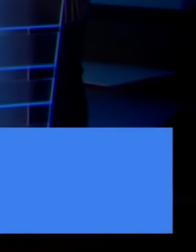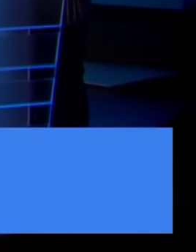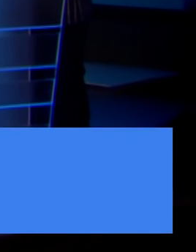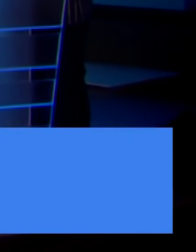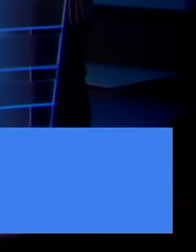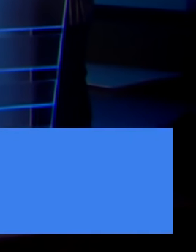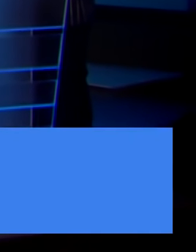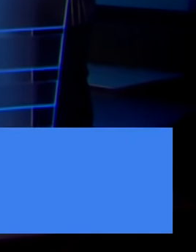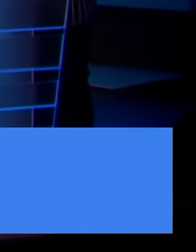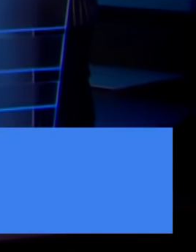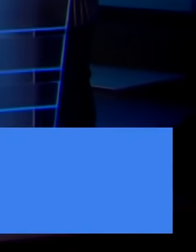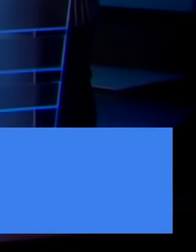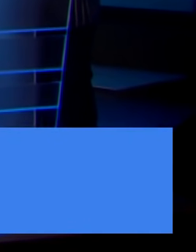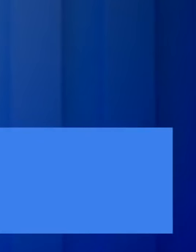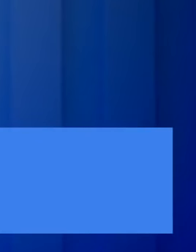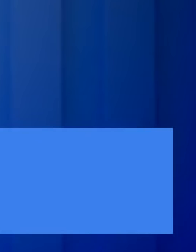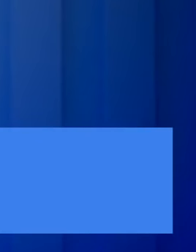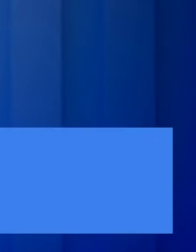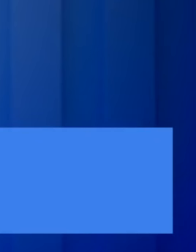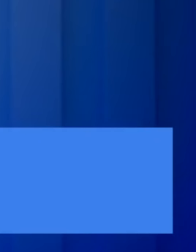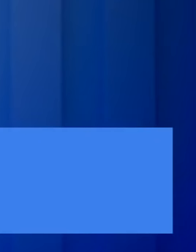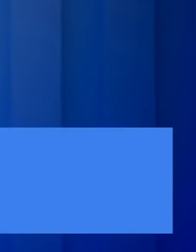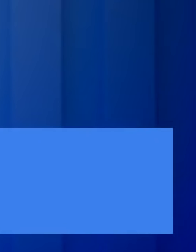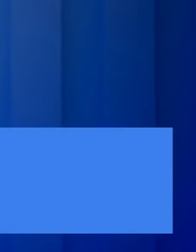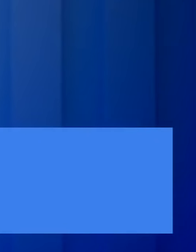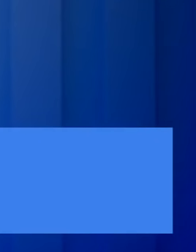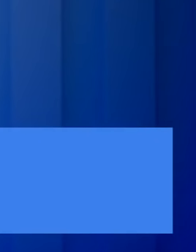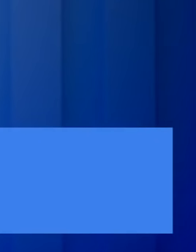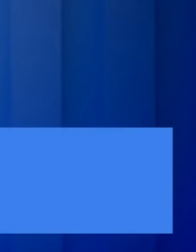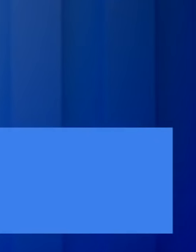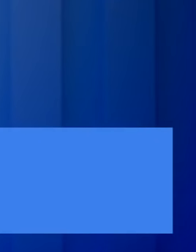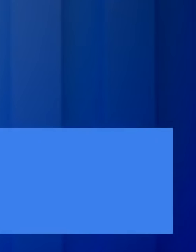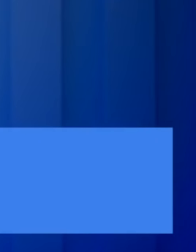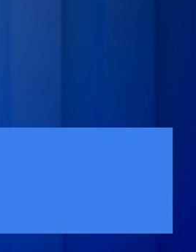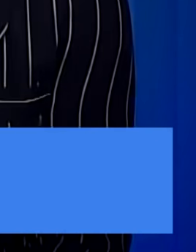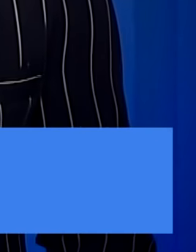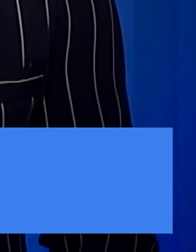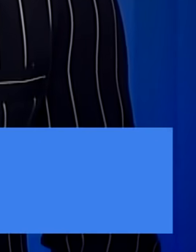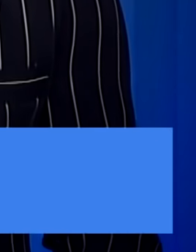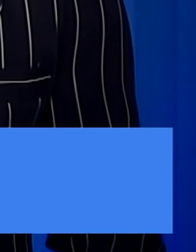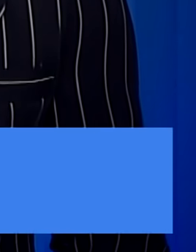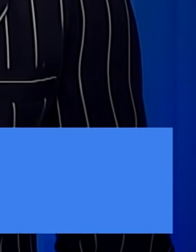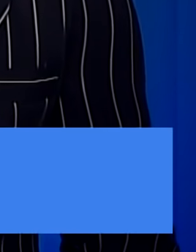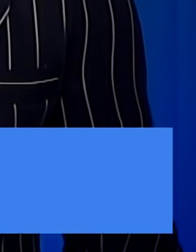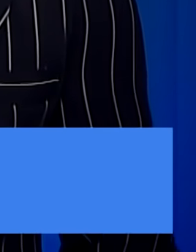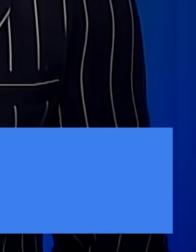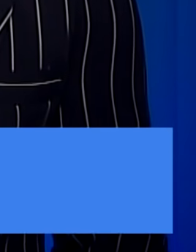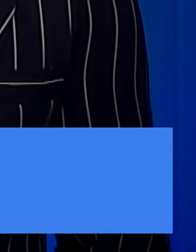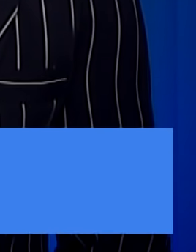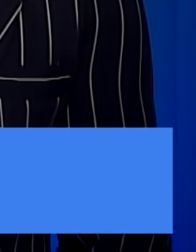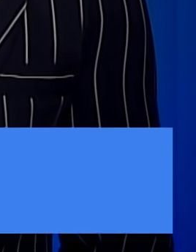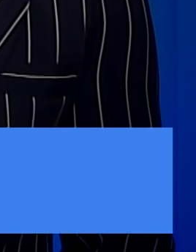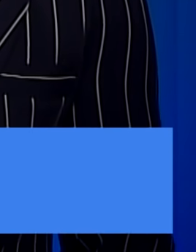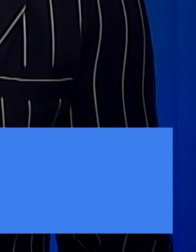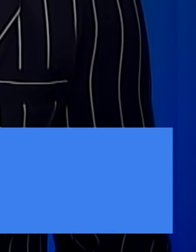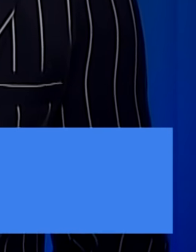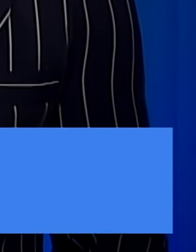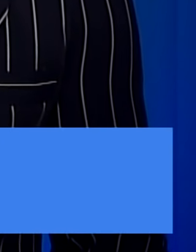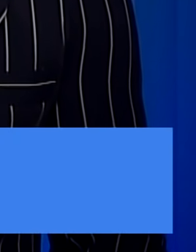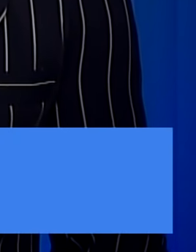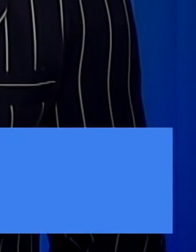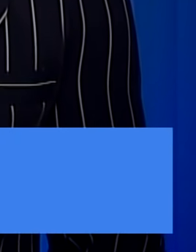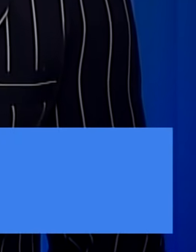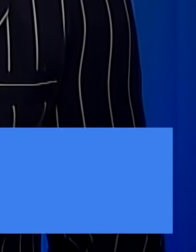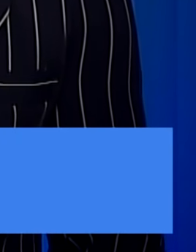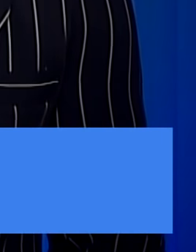그 측근을 의심하는 것인지 군불 떼지 마시고 말씀 한번 해주시길 바라고요. 애초에 후보께서는 국민의힘과 공작이